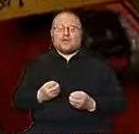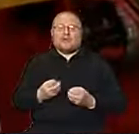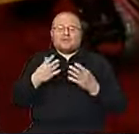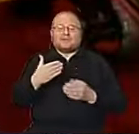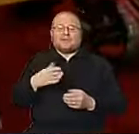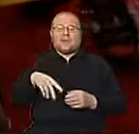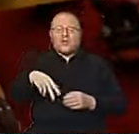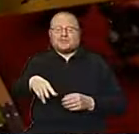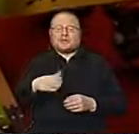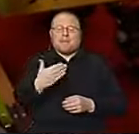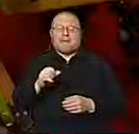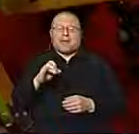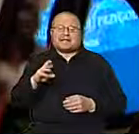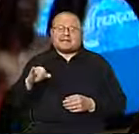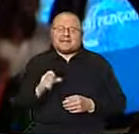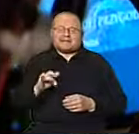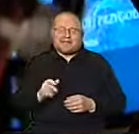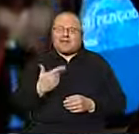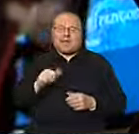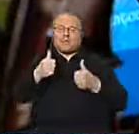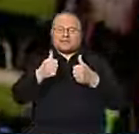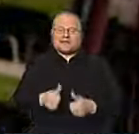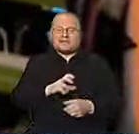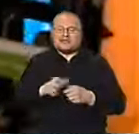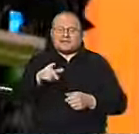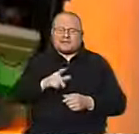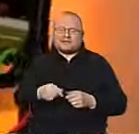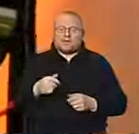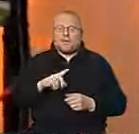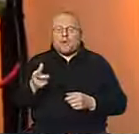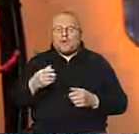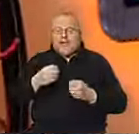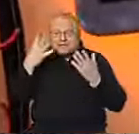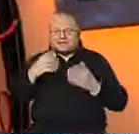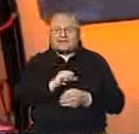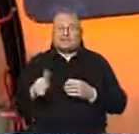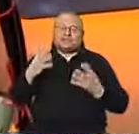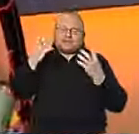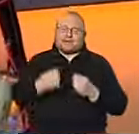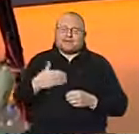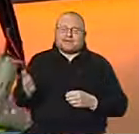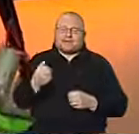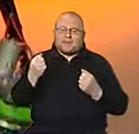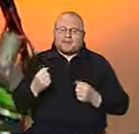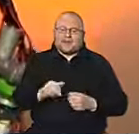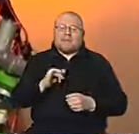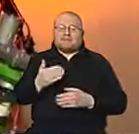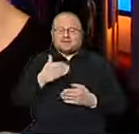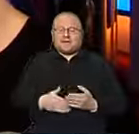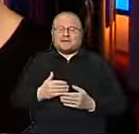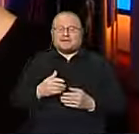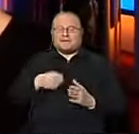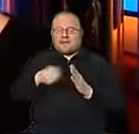Łazika Marsjańskiego z łódzkiej Politechniki jeszcze nie ustalili, czy jest on po jasnej czy ciemnej stronie mocy. Przed seansem, jak się